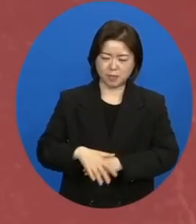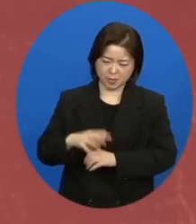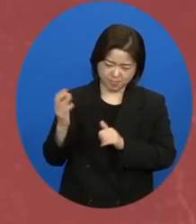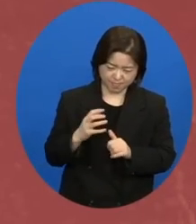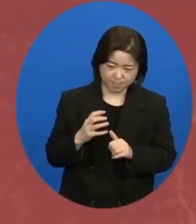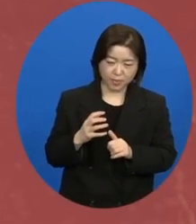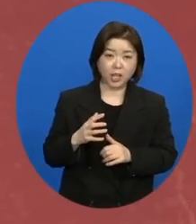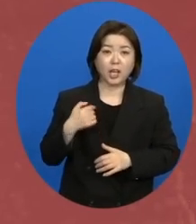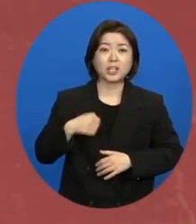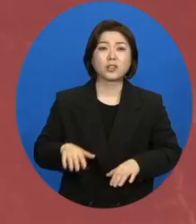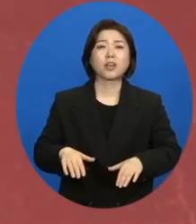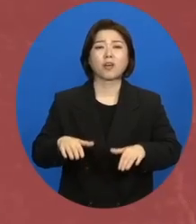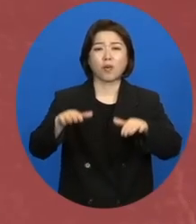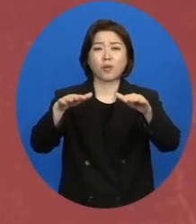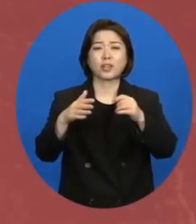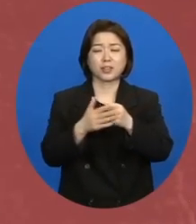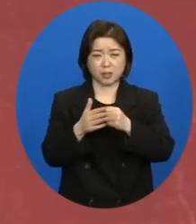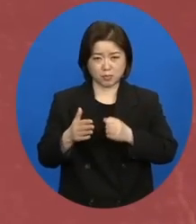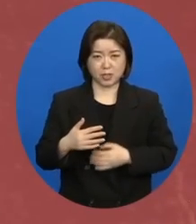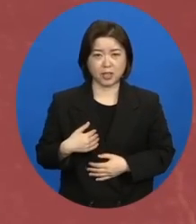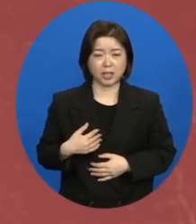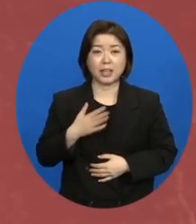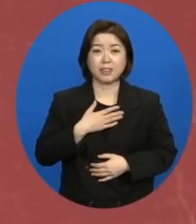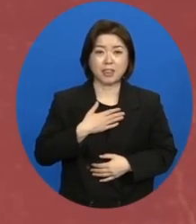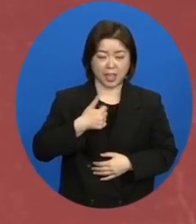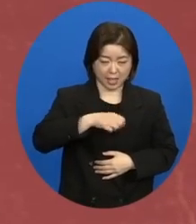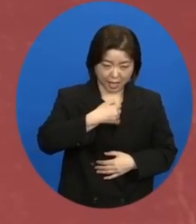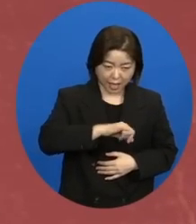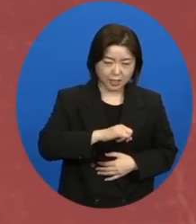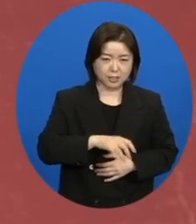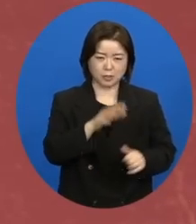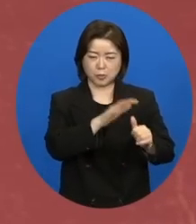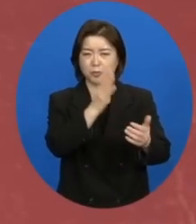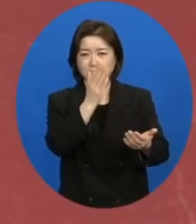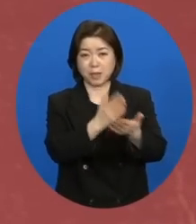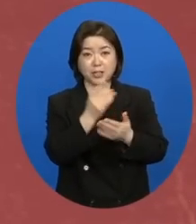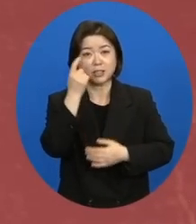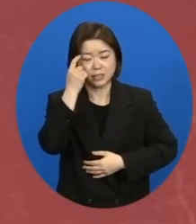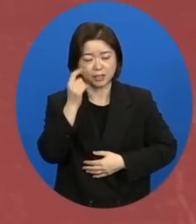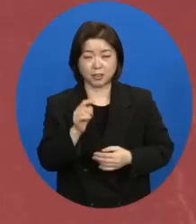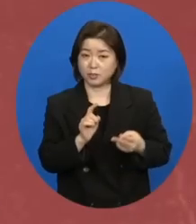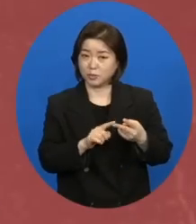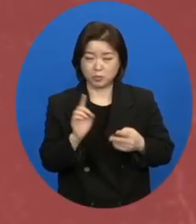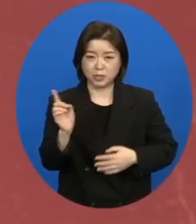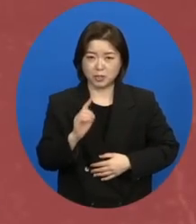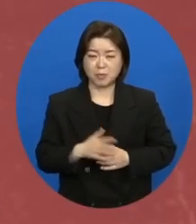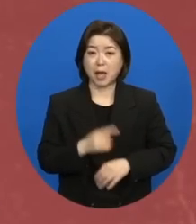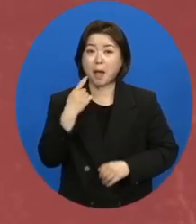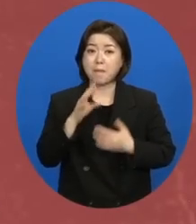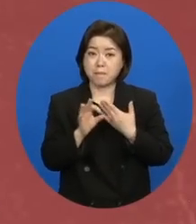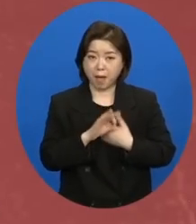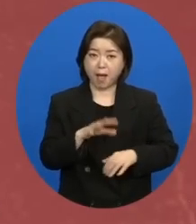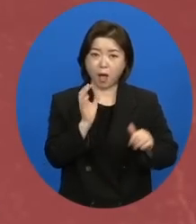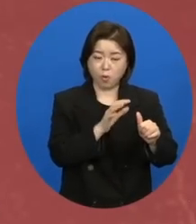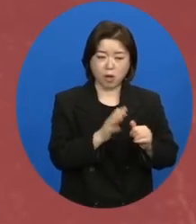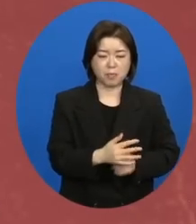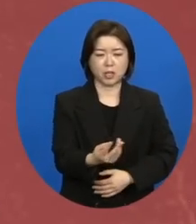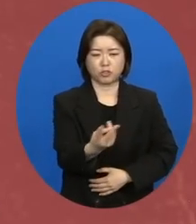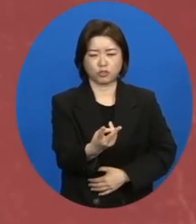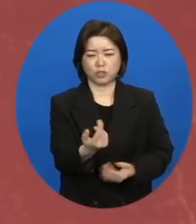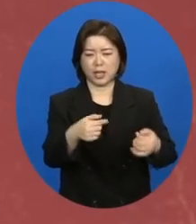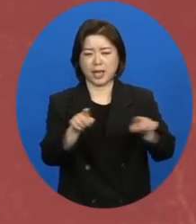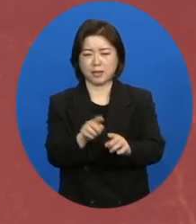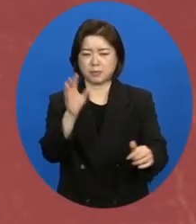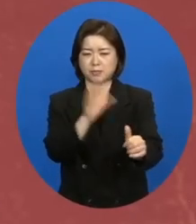혼나고 그러다 보니까 애들은 혼내지 말아야 되겠다. 또 두 번째가 뭐냐면 만약에 혼이 나면 둘이 같이 혼내야